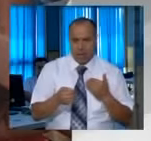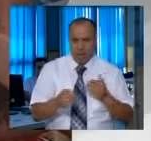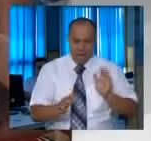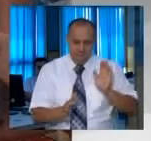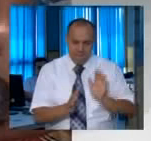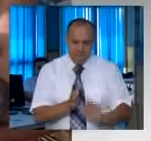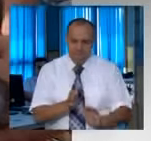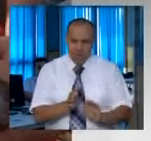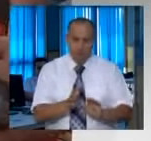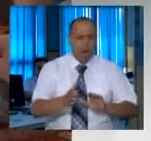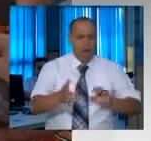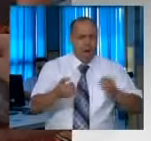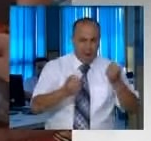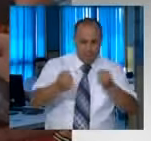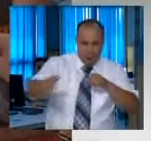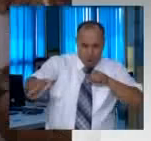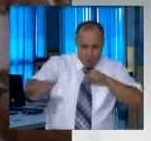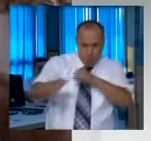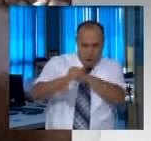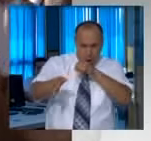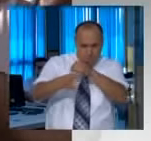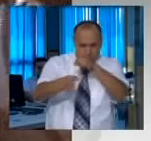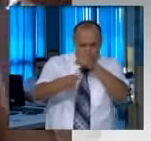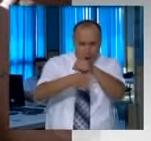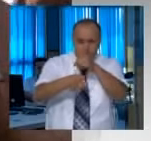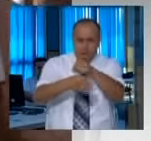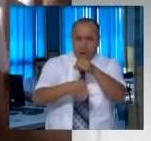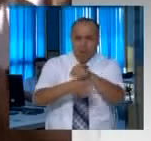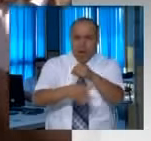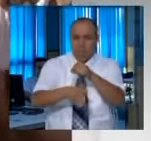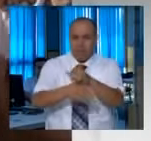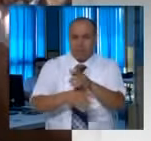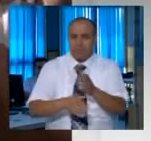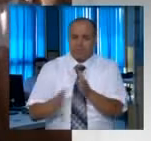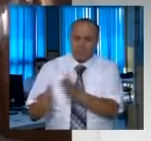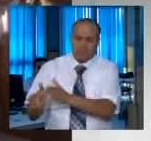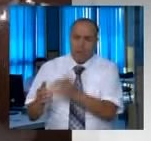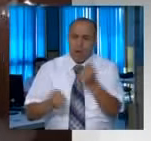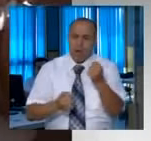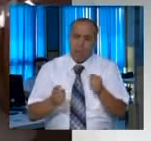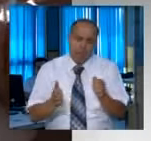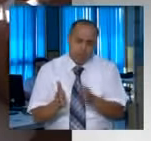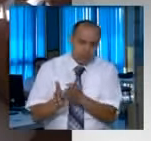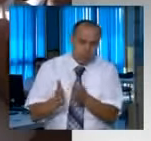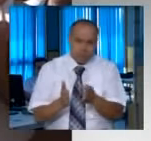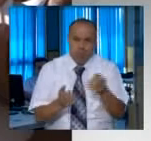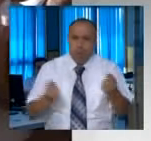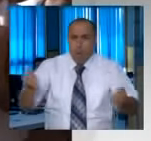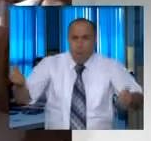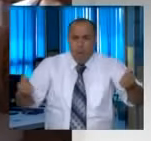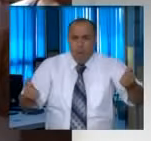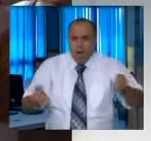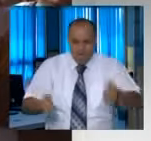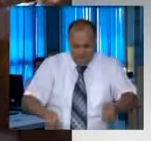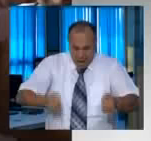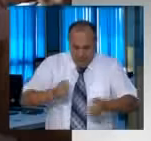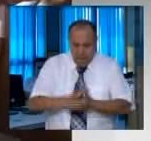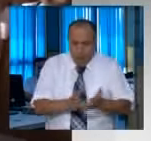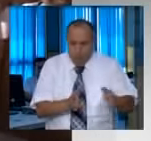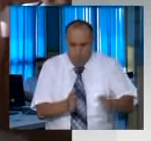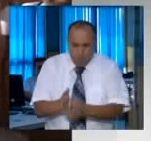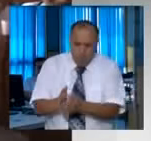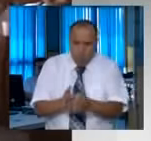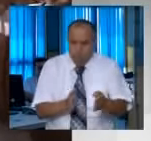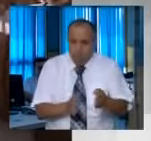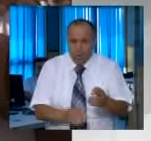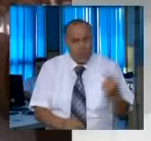يدخل في الكراهب، دز على الكراهب وعلى الكيران وزيد سوق ناس بالكراهب منه ومنه وسمي يتصيب ليه الفراي. مين جاي سمي؟ سمي جاي